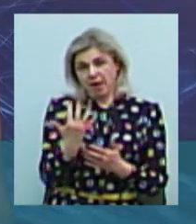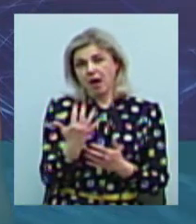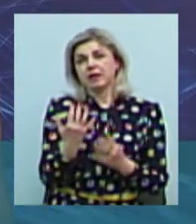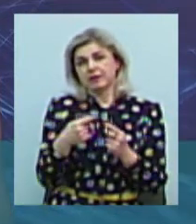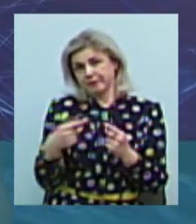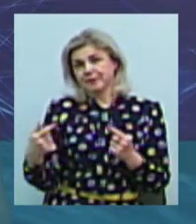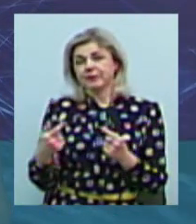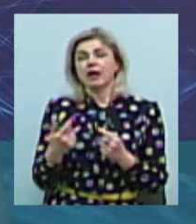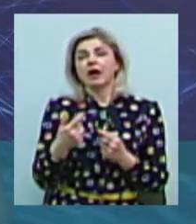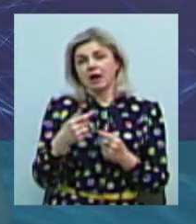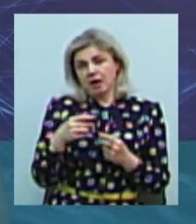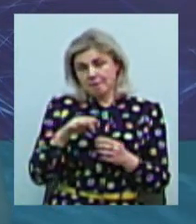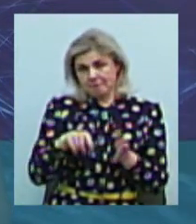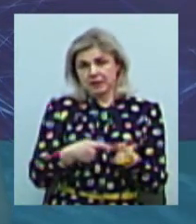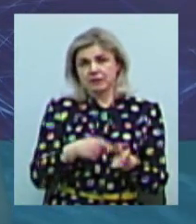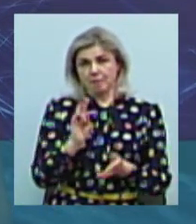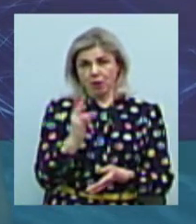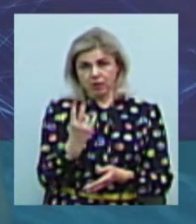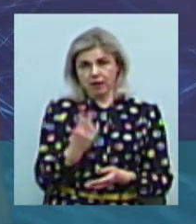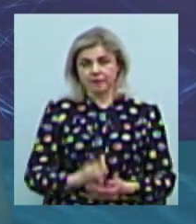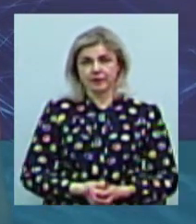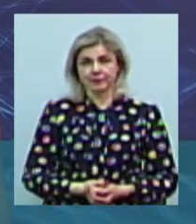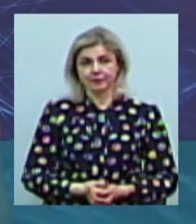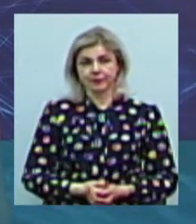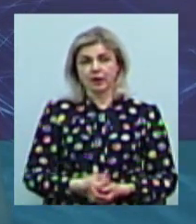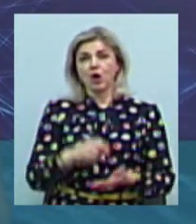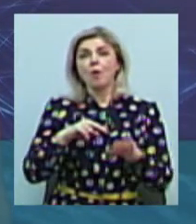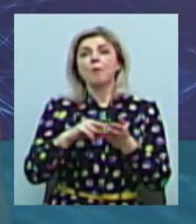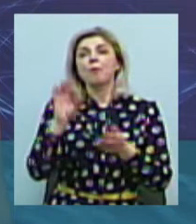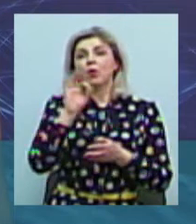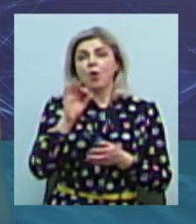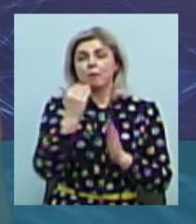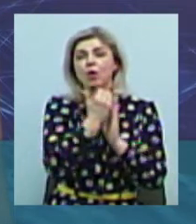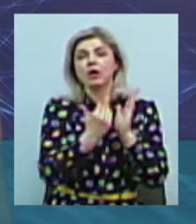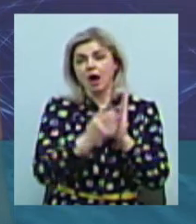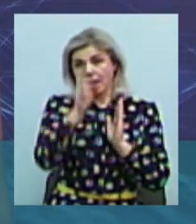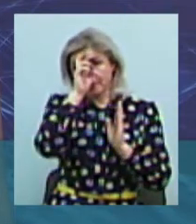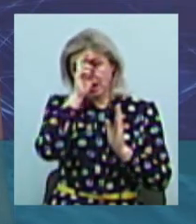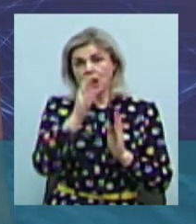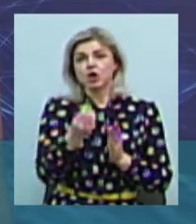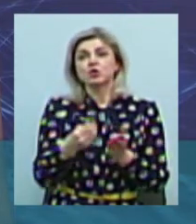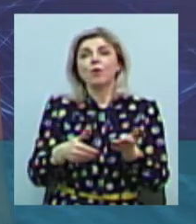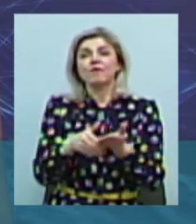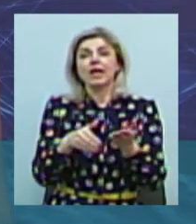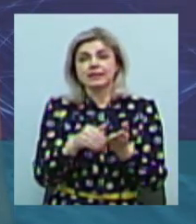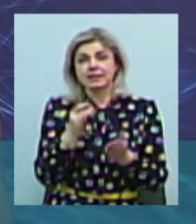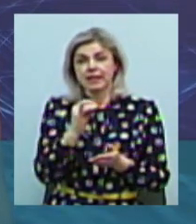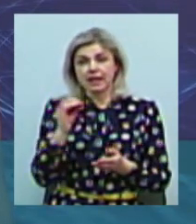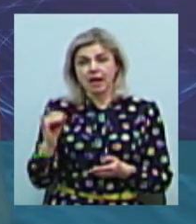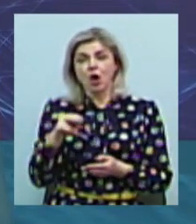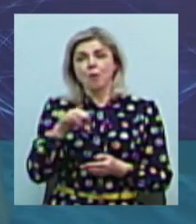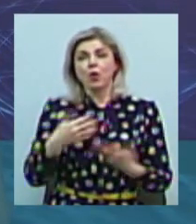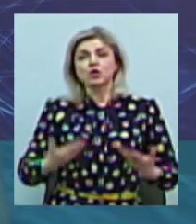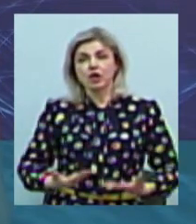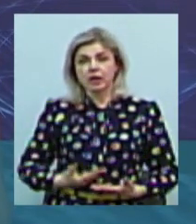5 з лишнім тисяч у місті Миколаєві. Про програму, державна програма субвенції по житлу для